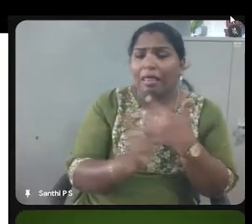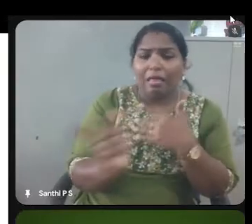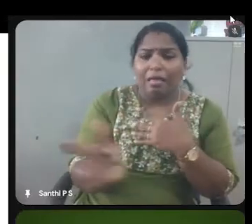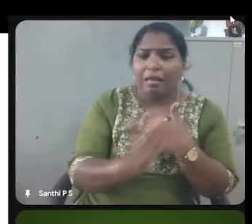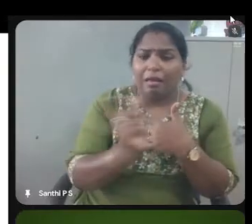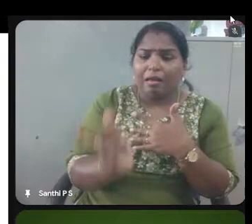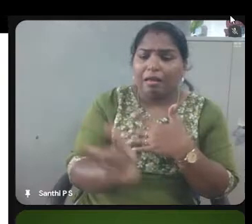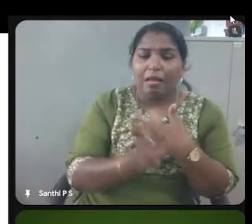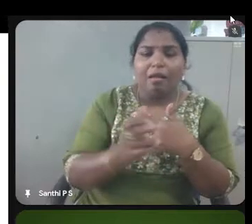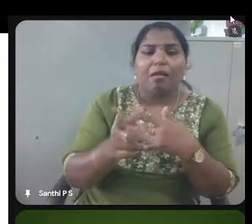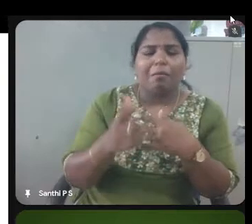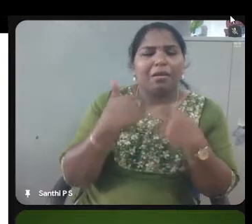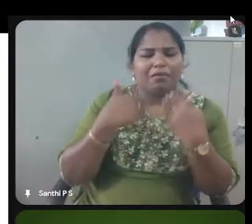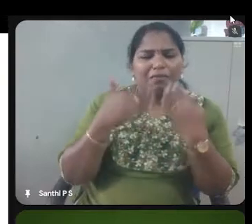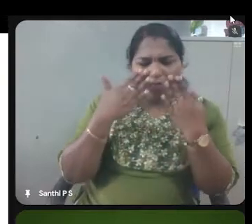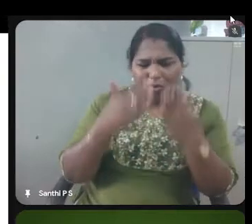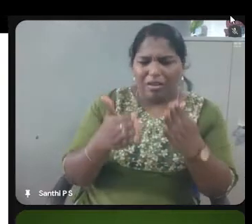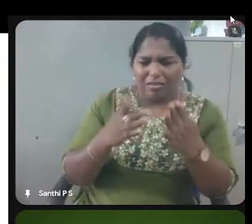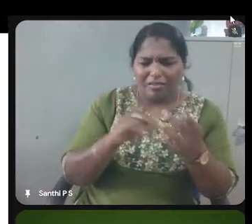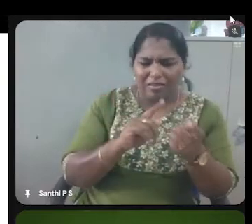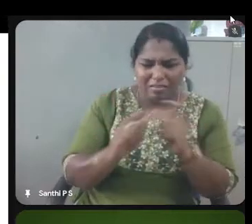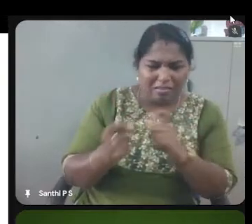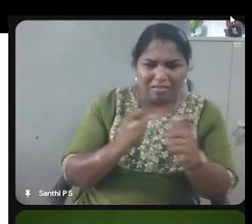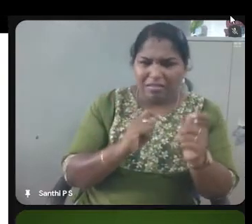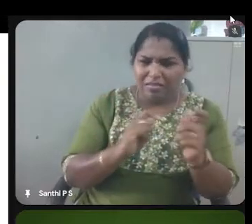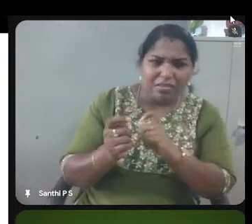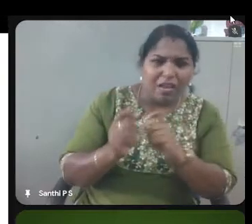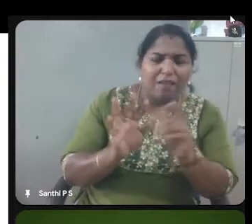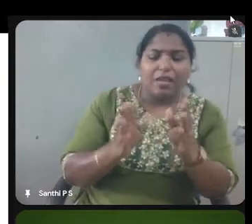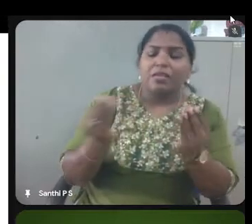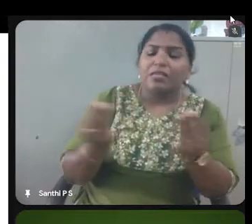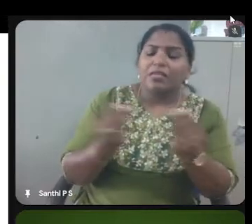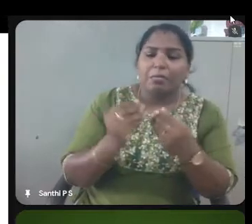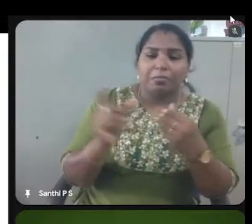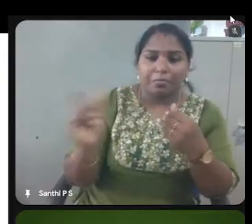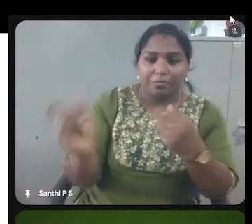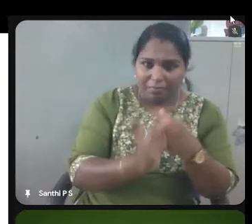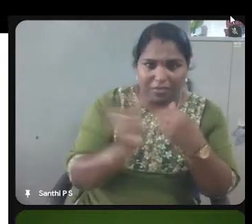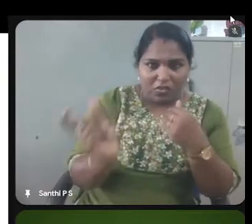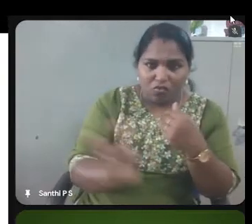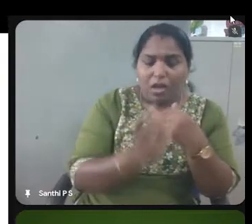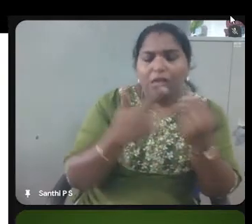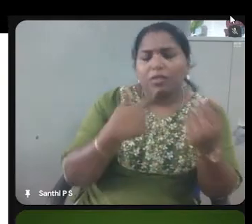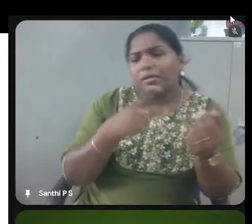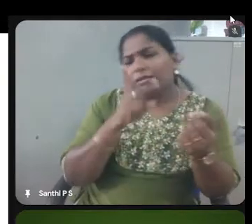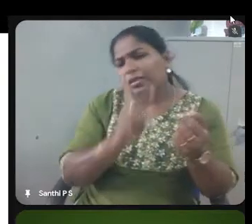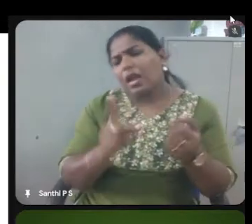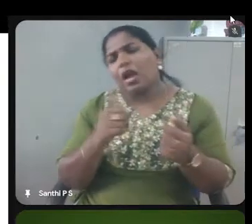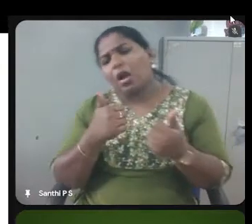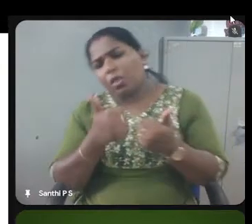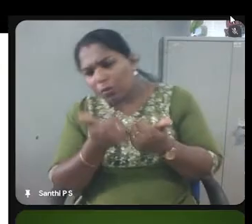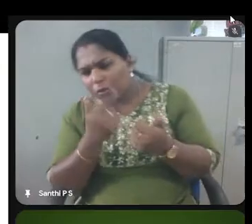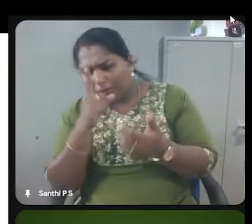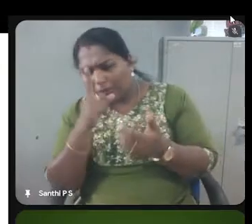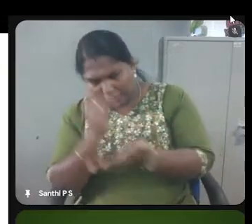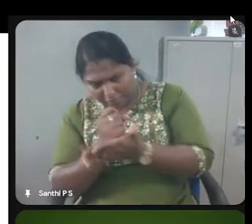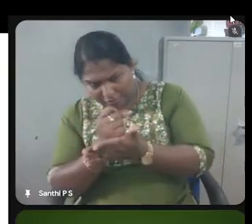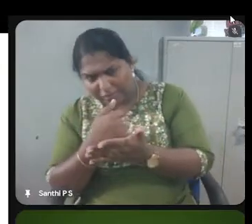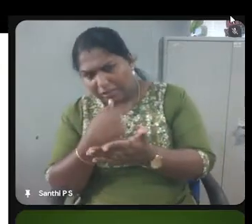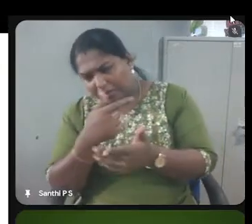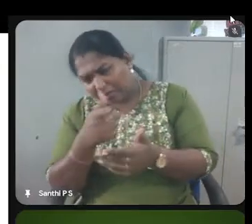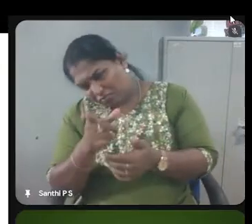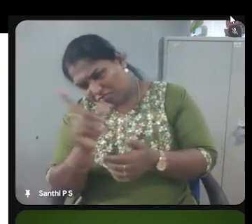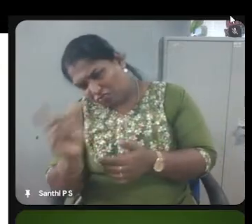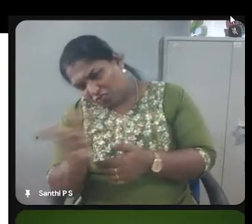അഫക്റ്റഡ് ആകുന്നുണ്ട് പല രീതിയിൽ. ഇപ്പൊ ചില ചാനൽസ് നിങ്ങൾ തന്നെ നോക്കിയിട്ട് തീരുമാനിക്കണം ഏത് പറ്റും ഏത് പറ്റത്തില്ല, ഹൗസ്